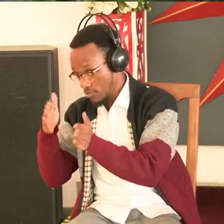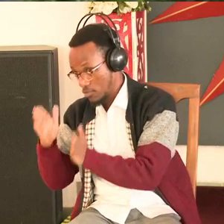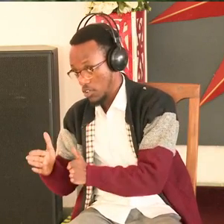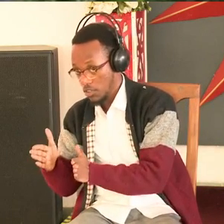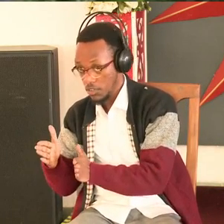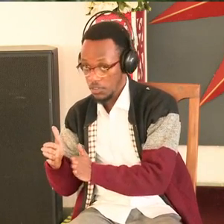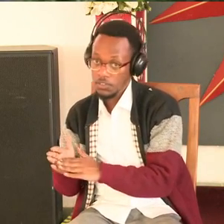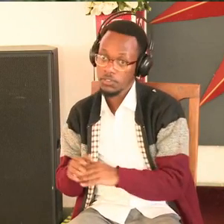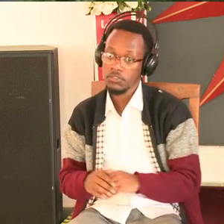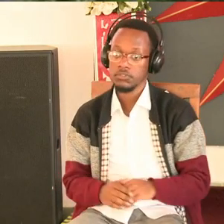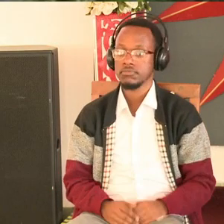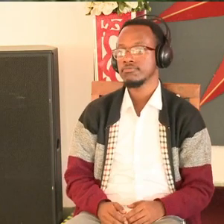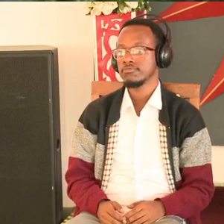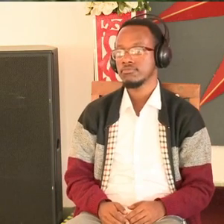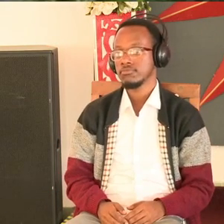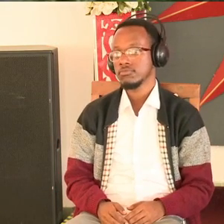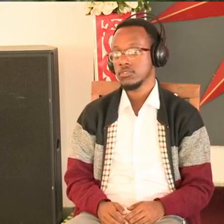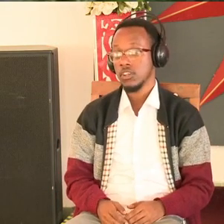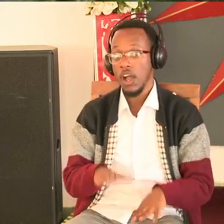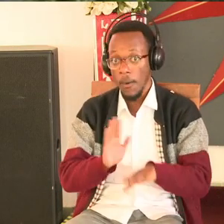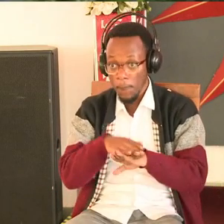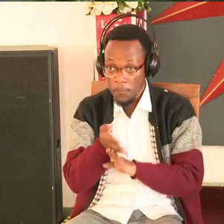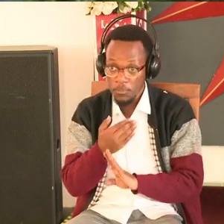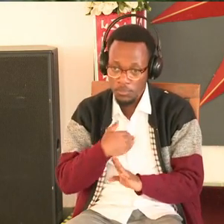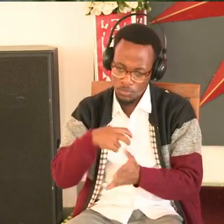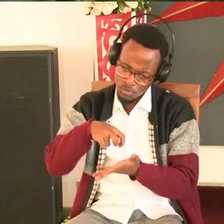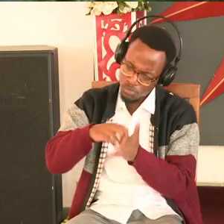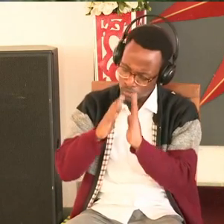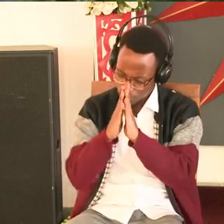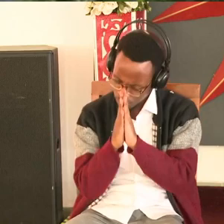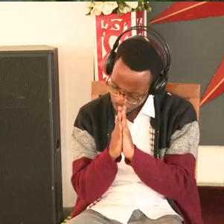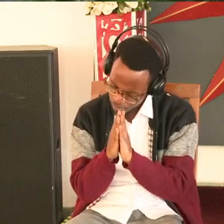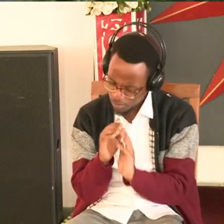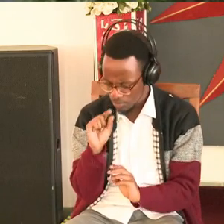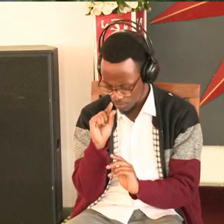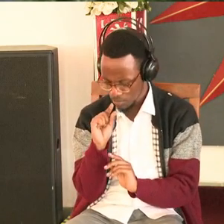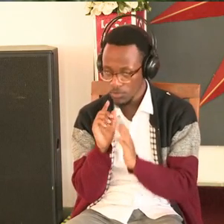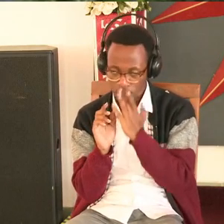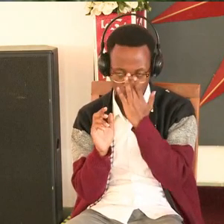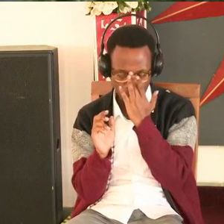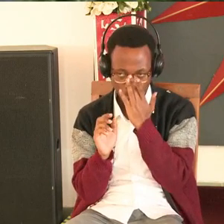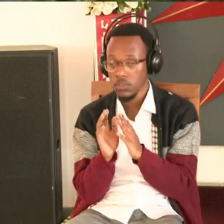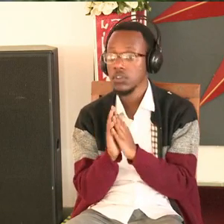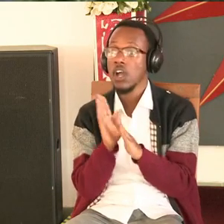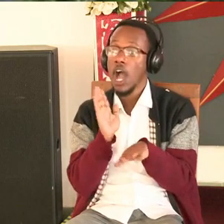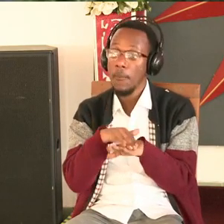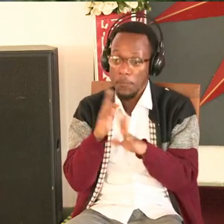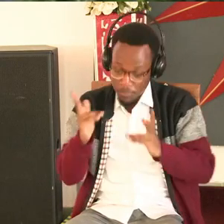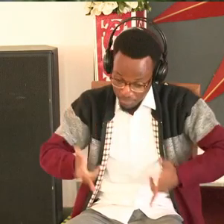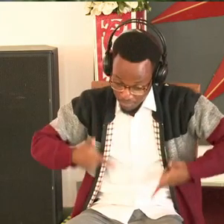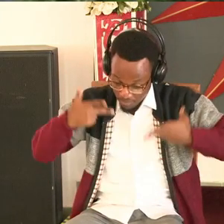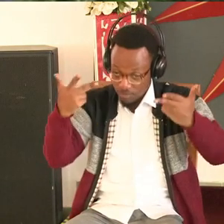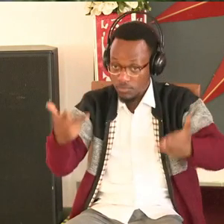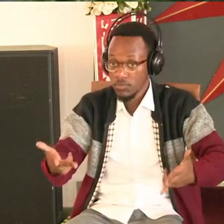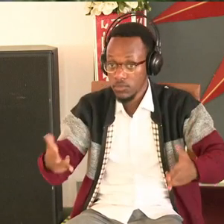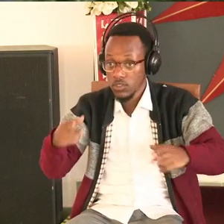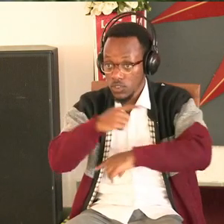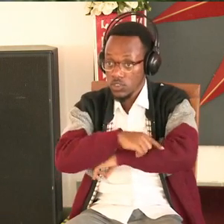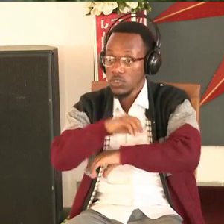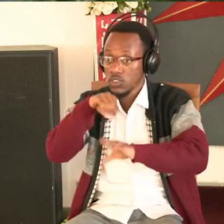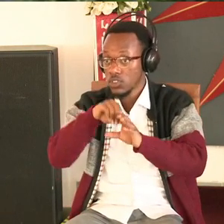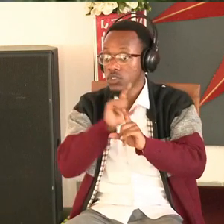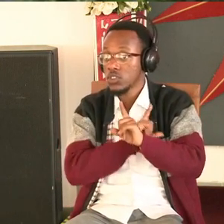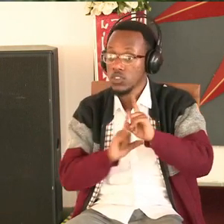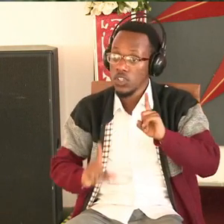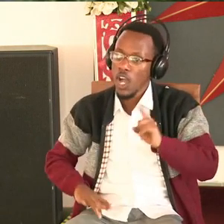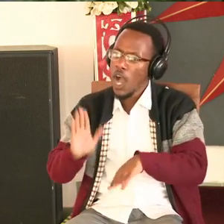J'ai prié brièvement et j'ai remis la journée au Seigneur. J'ai à